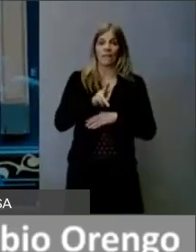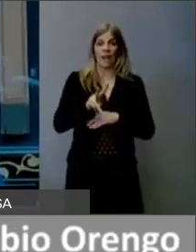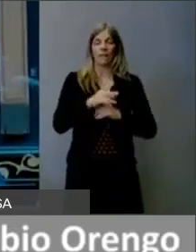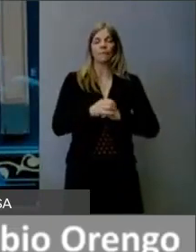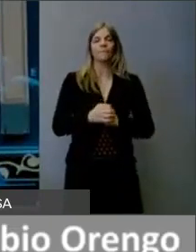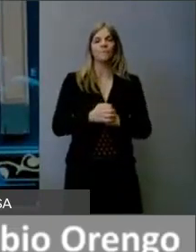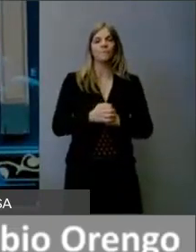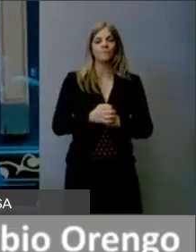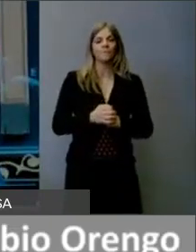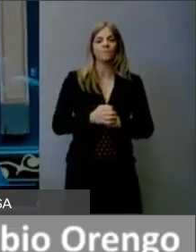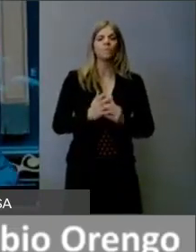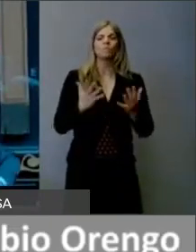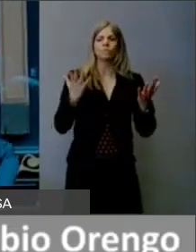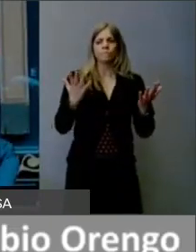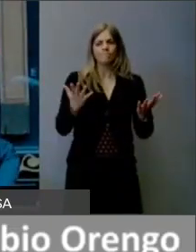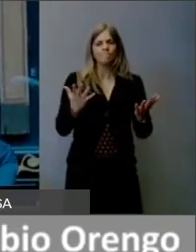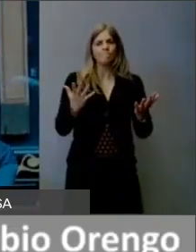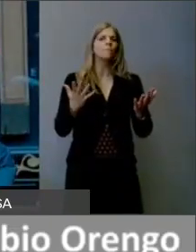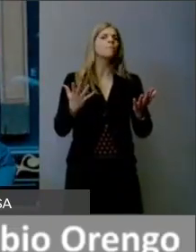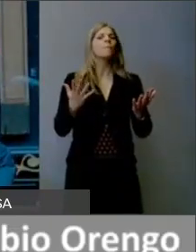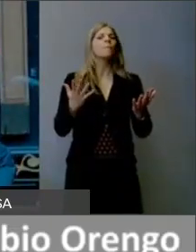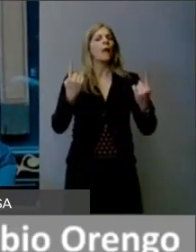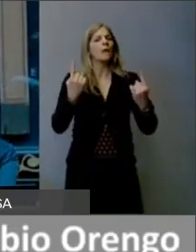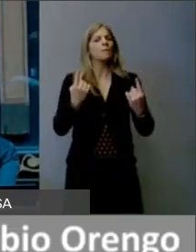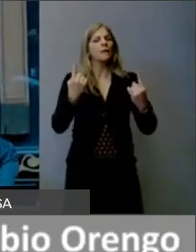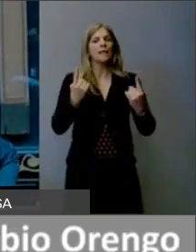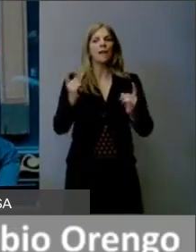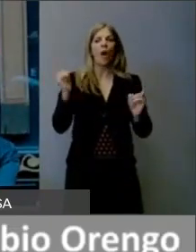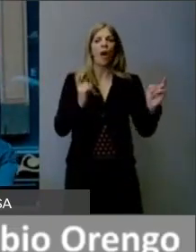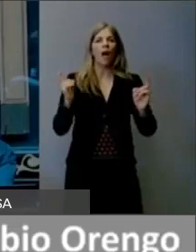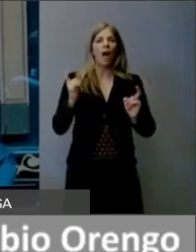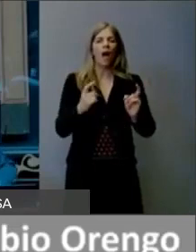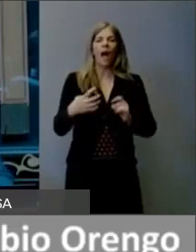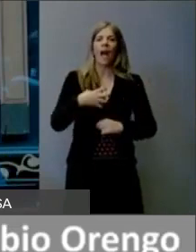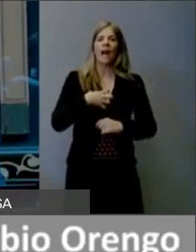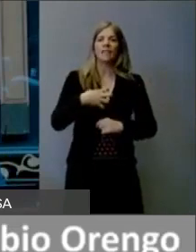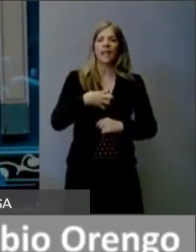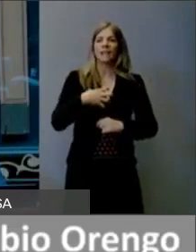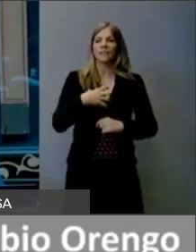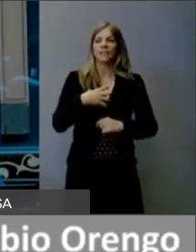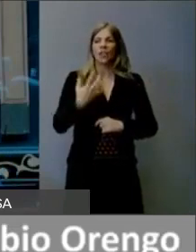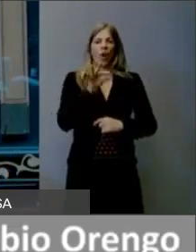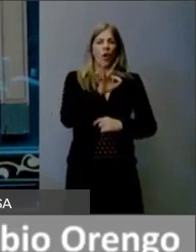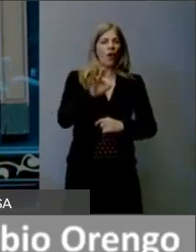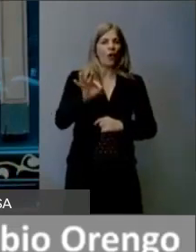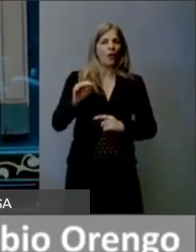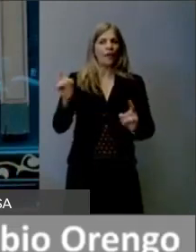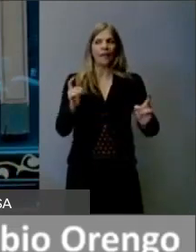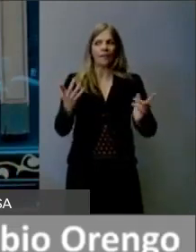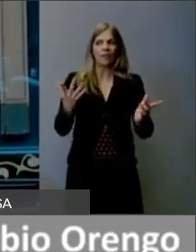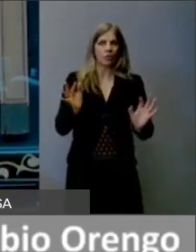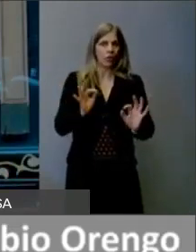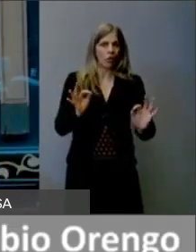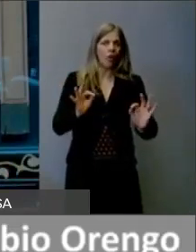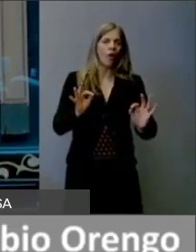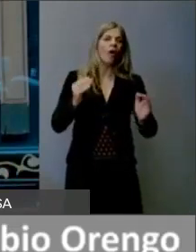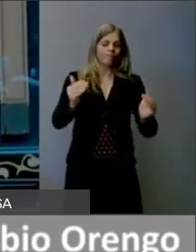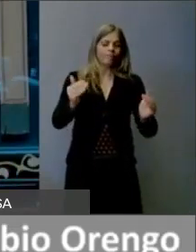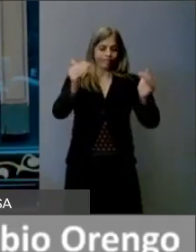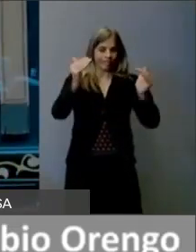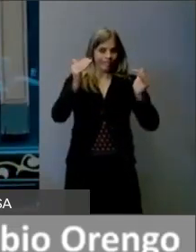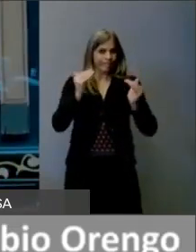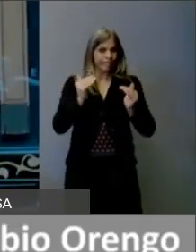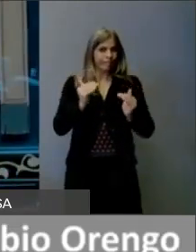Allora, attendendo gli assessori competenti, direi di passare alla interpellanza